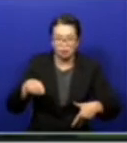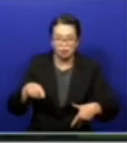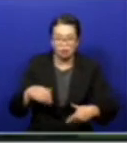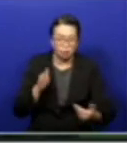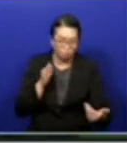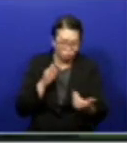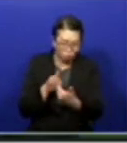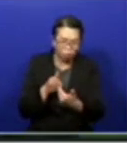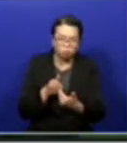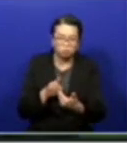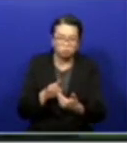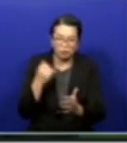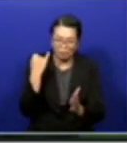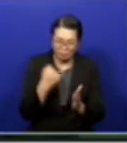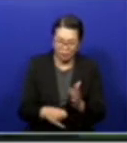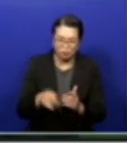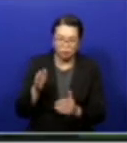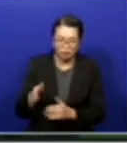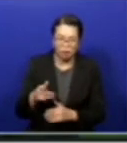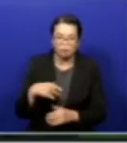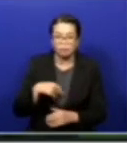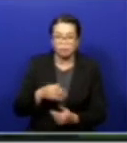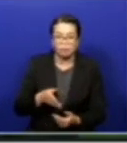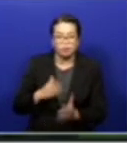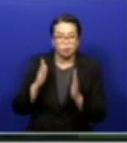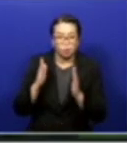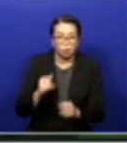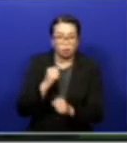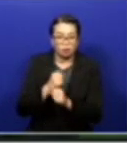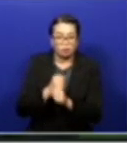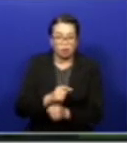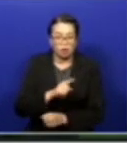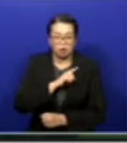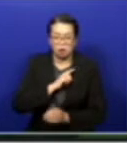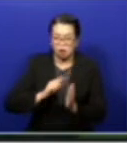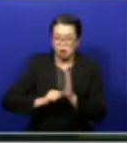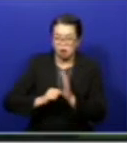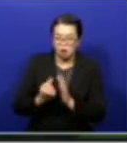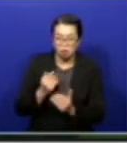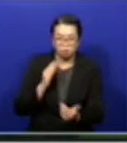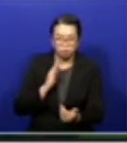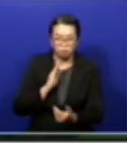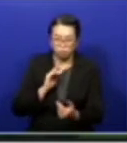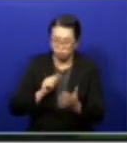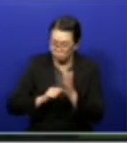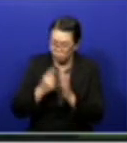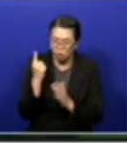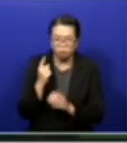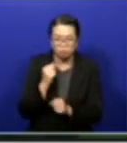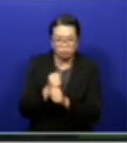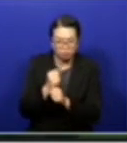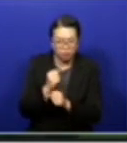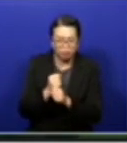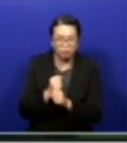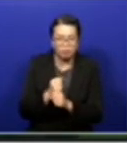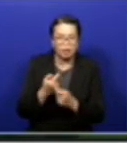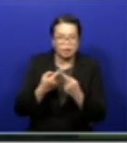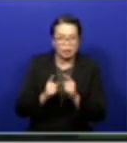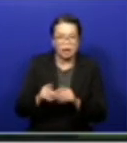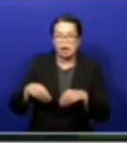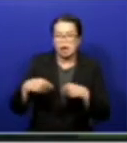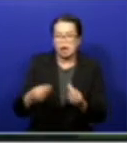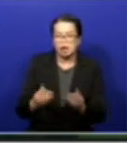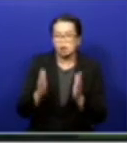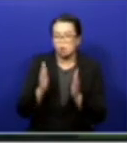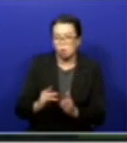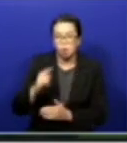รงรักษากฎหมายการเริ่มต้นสอบสวนจะให้เจ้าหน้าที่ที่รู้กฎหมายรักษาก